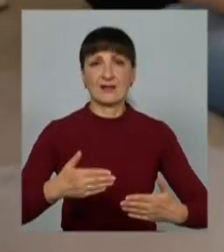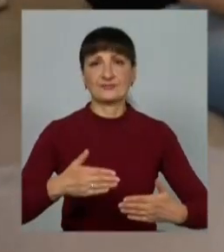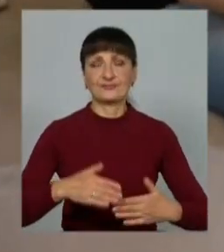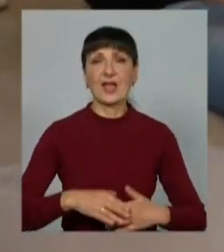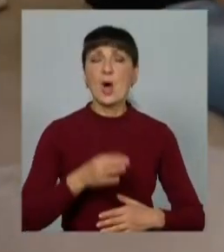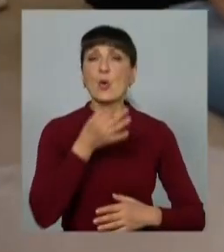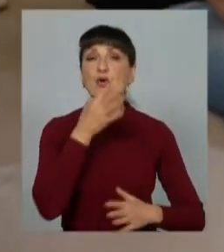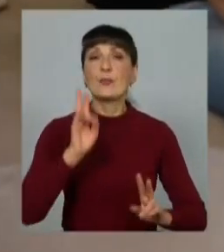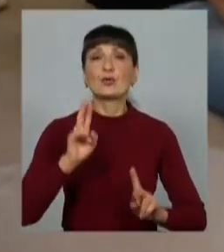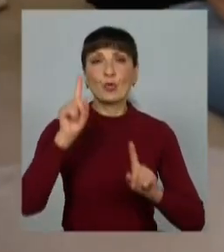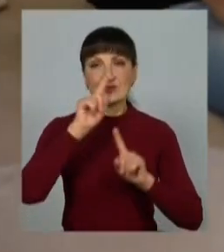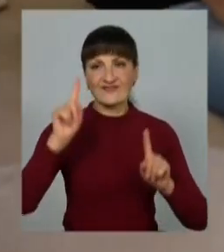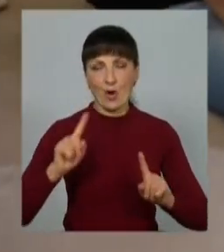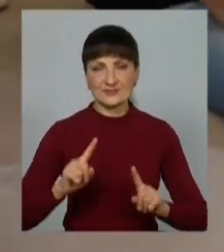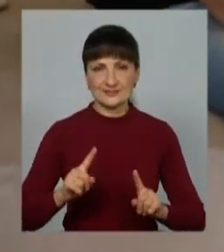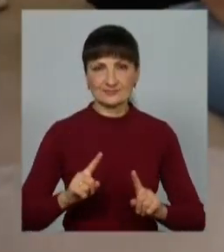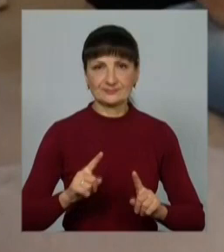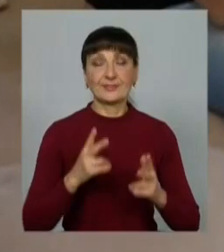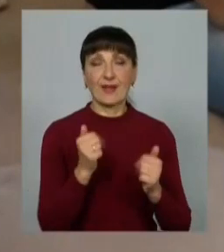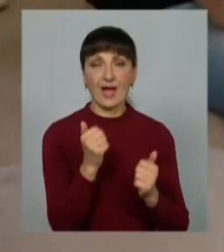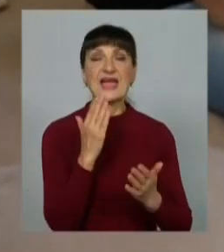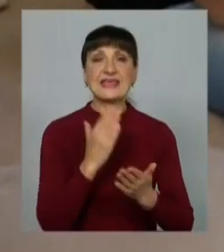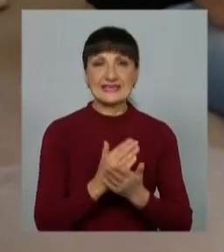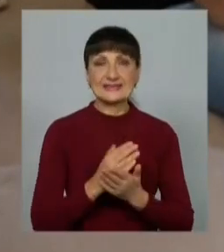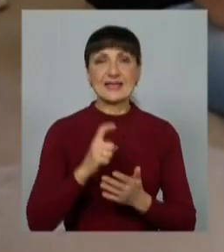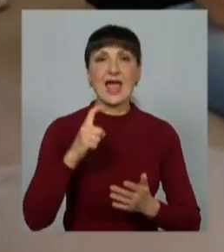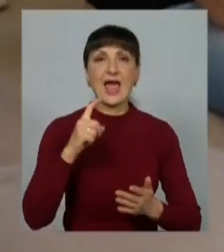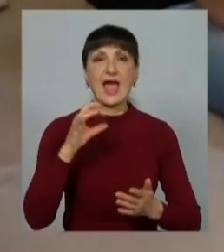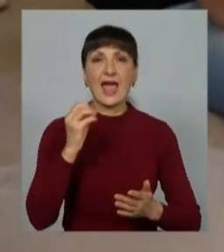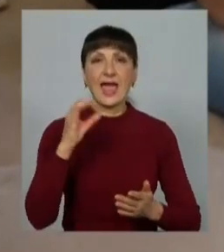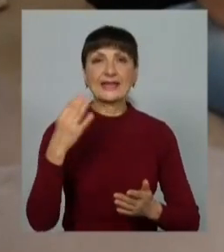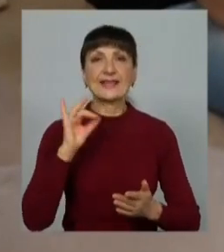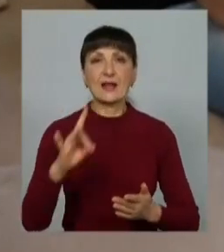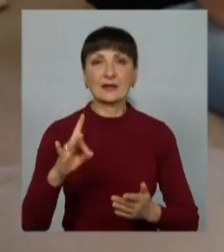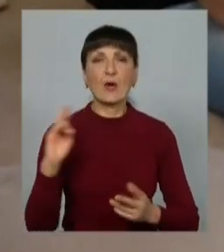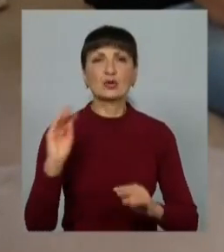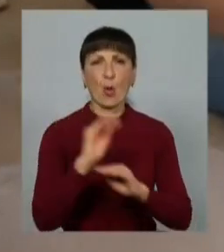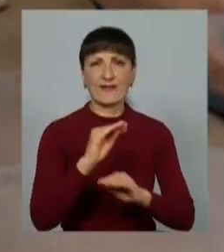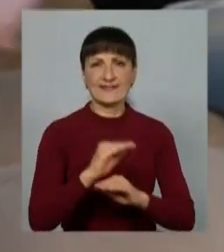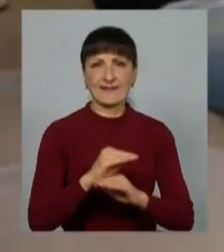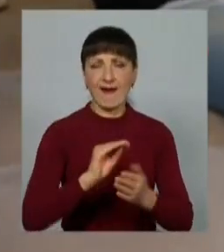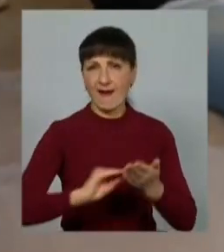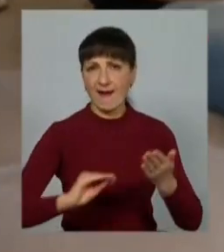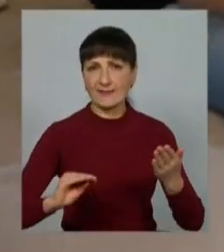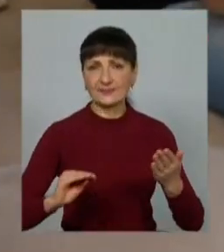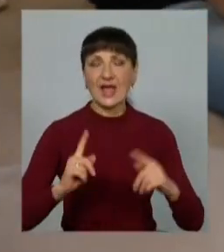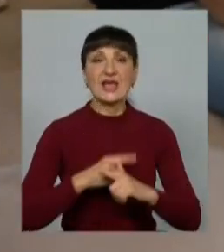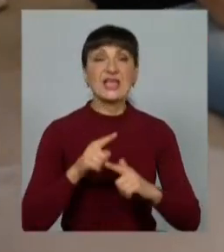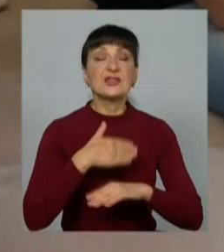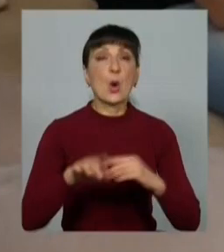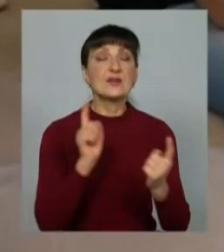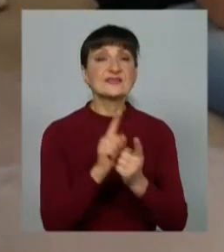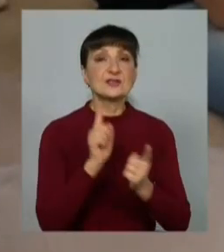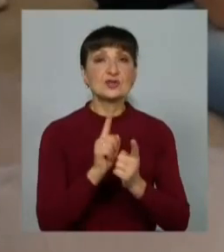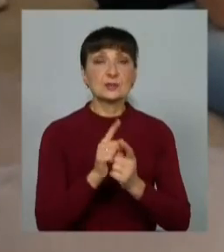звезд, я отношу вас к этой категории, есть хейтеры. Есть ли они у вас, пишут ли они комментарии или встречаются ли на улице, опять же?